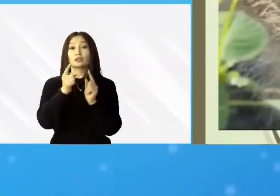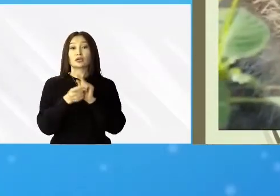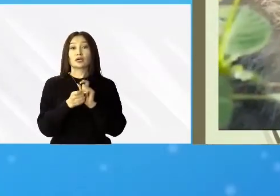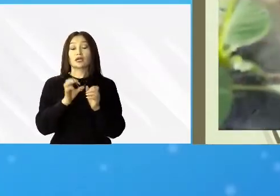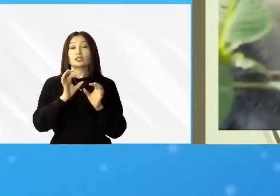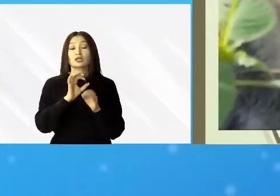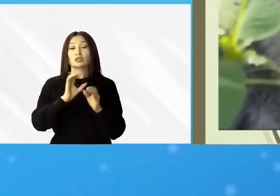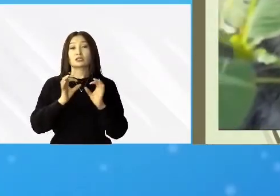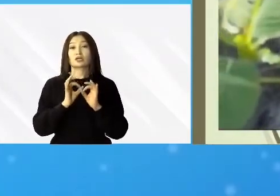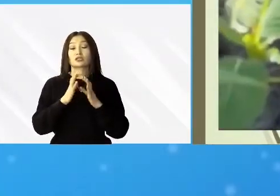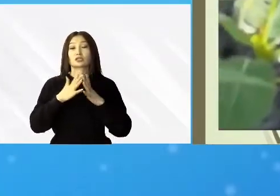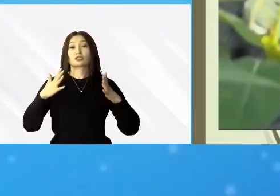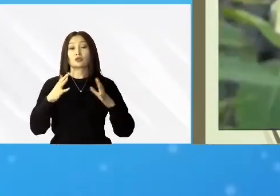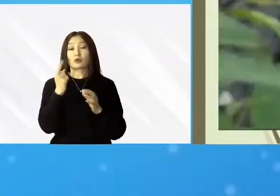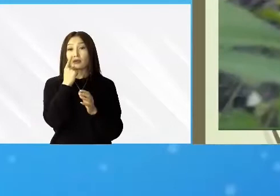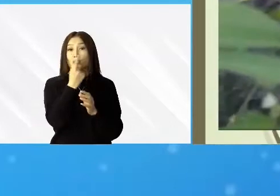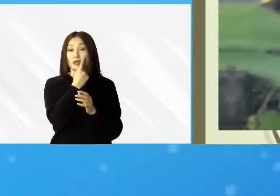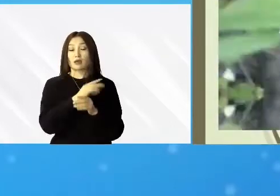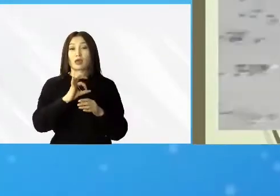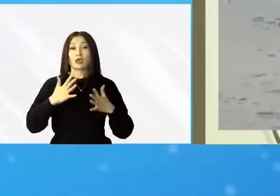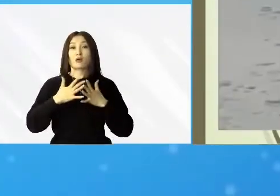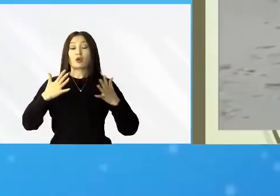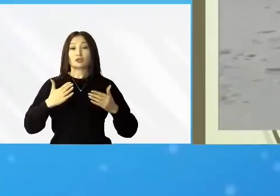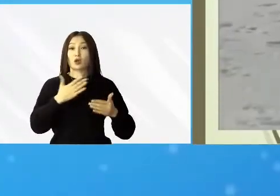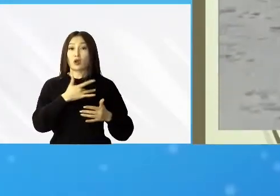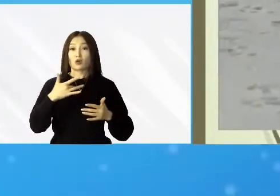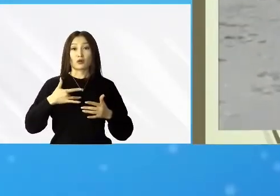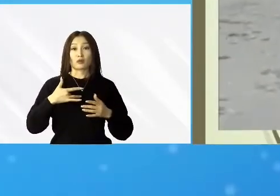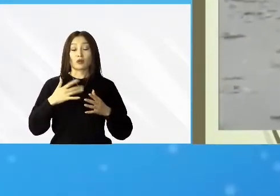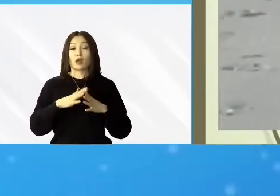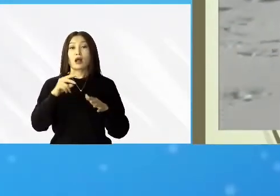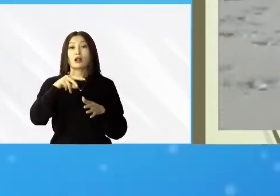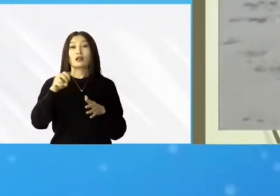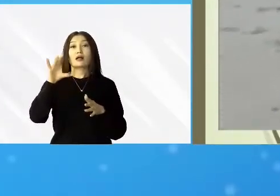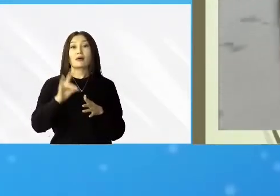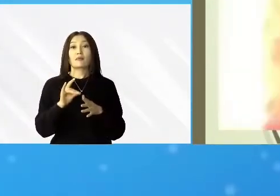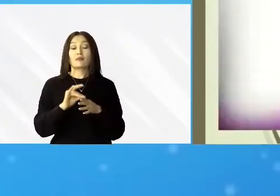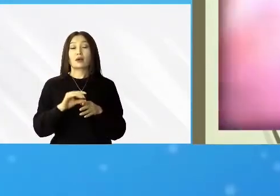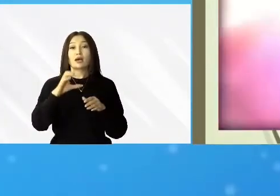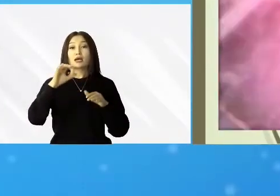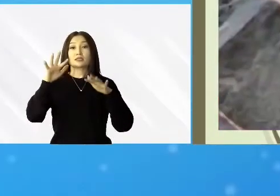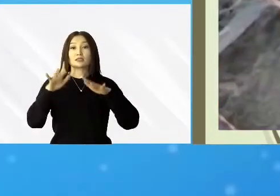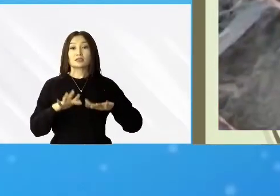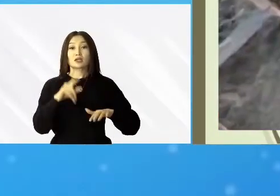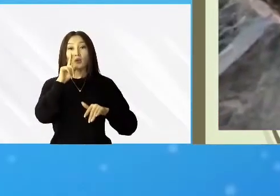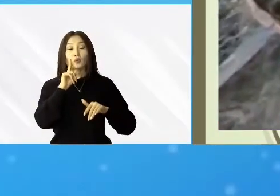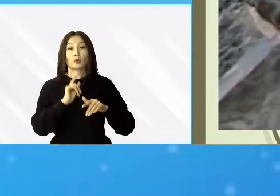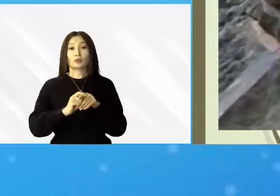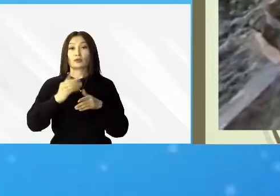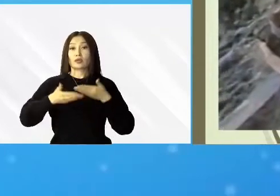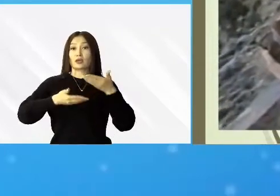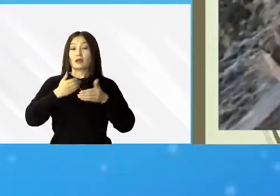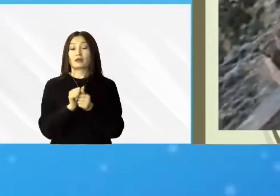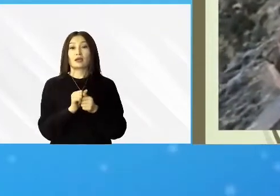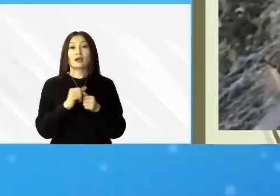носовыми ходами и увеличенным объемом легких. Огромные лапы не только выступают в роли снегоступов, но и добавляют устойчивости в